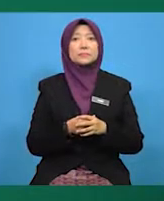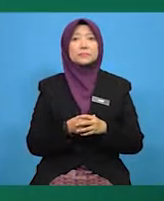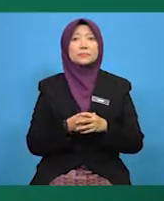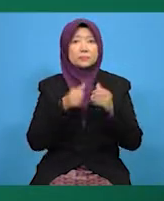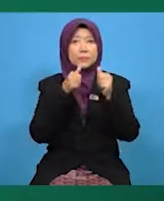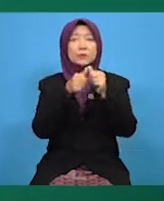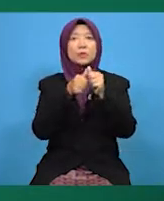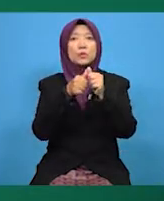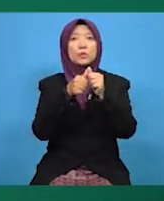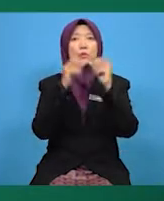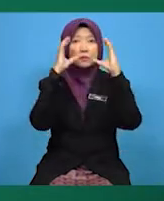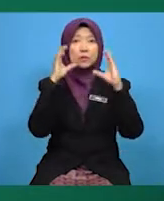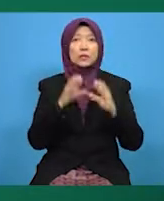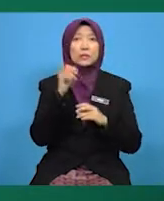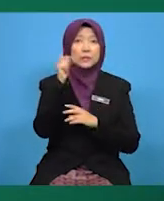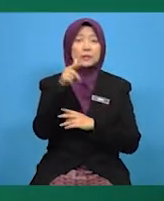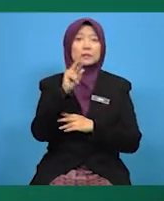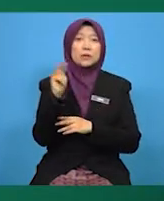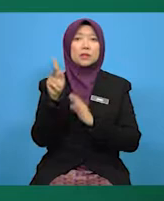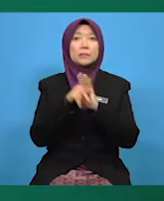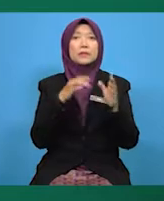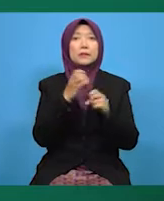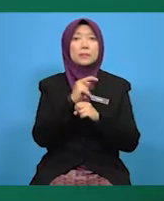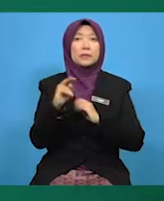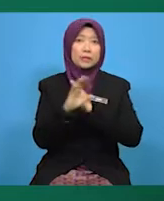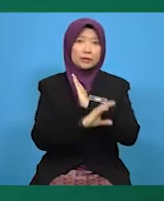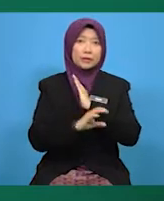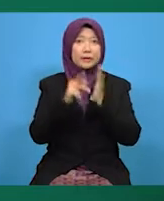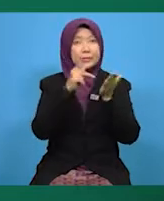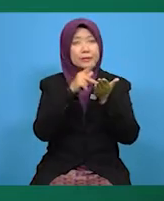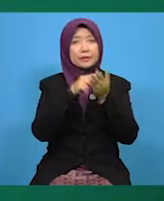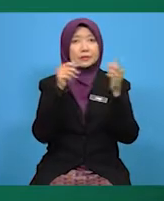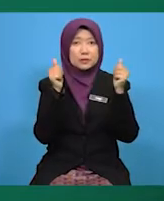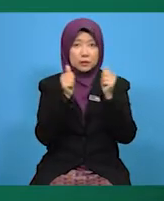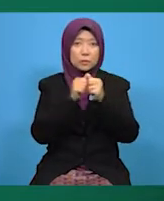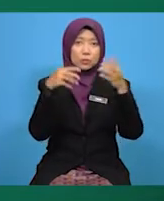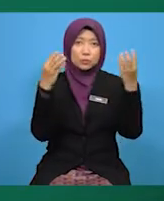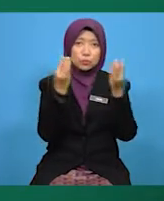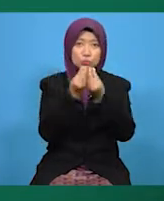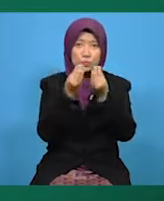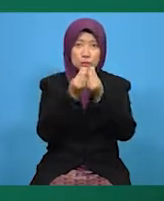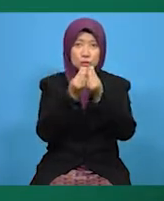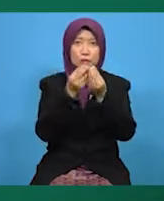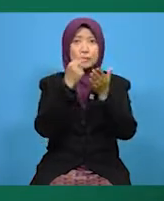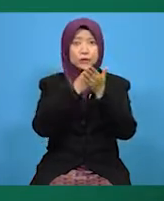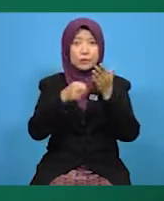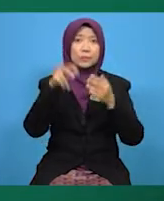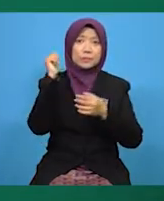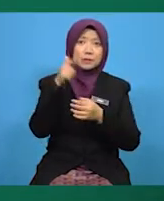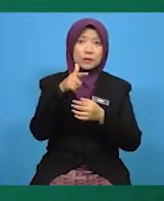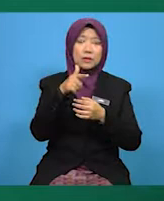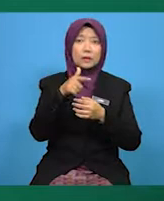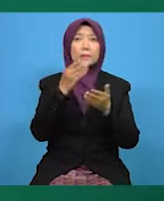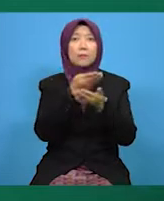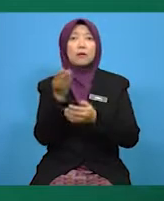Mengikut kaedah perbelanjaan, pendapatan negara dihitung dengan menjumlahkan nilai perbelanjaan ke